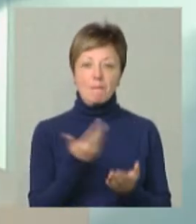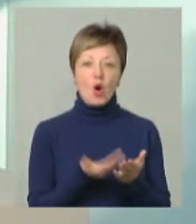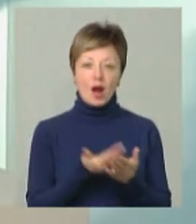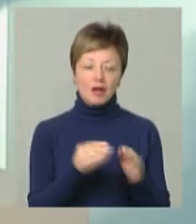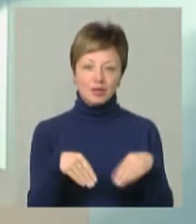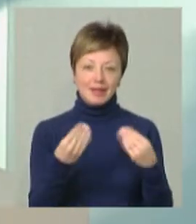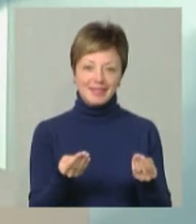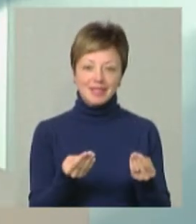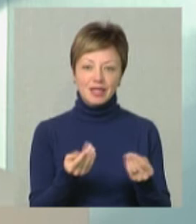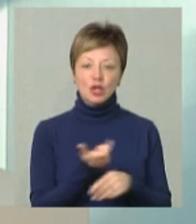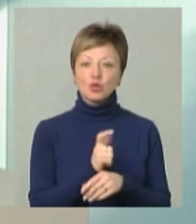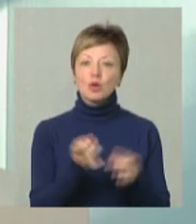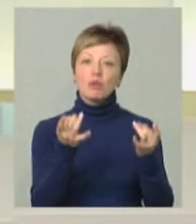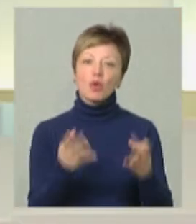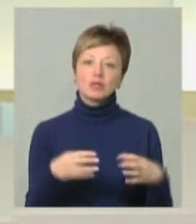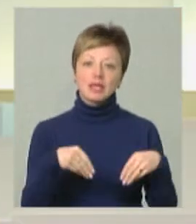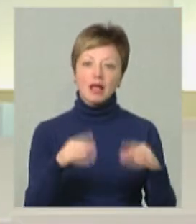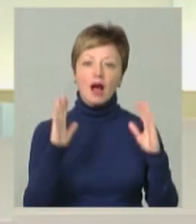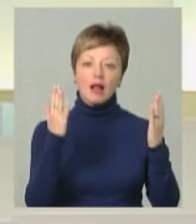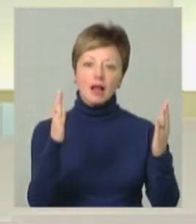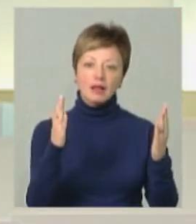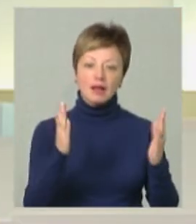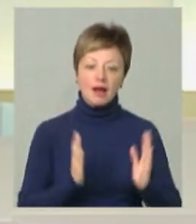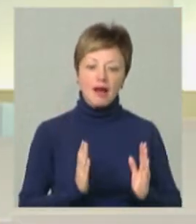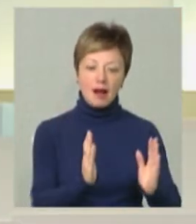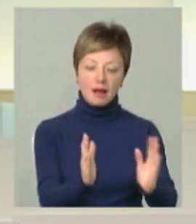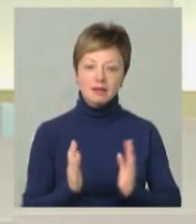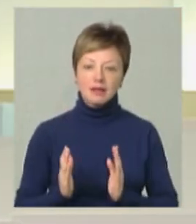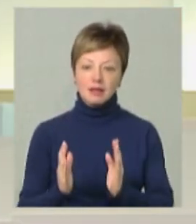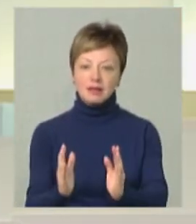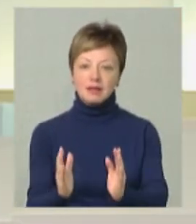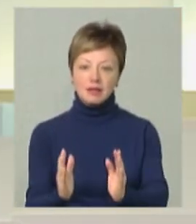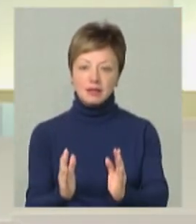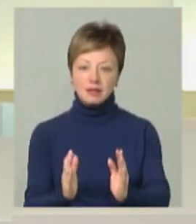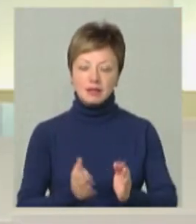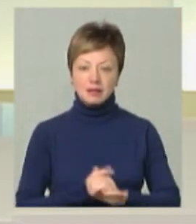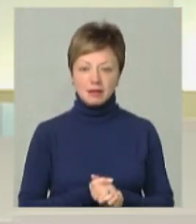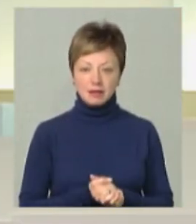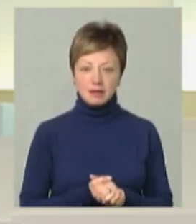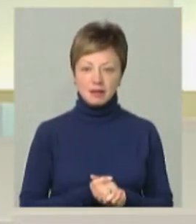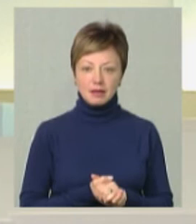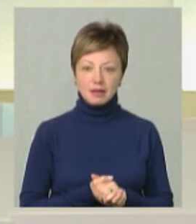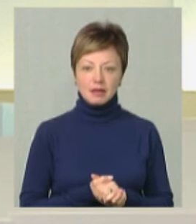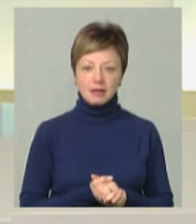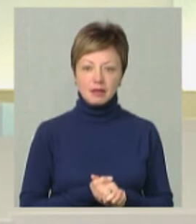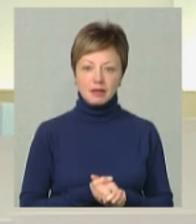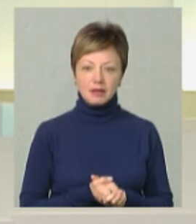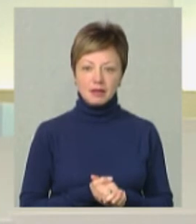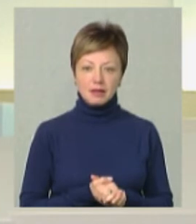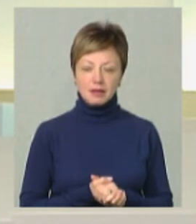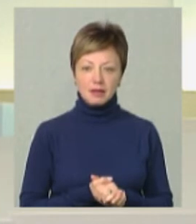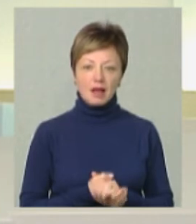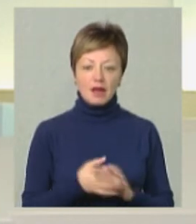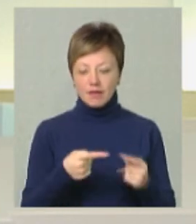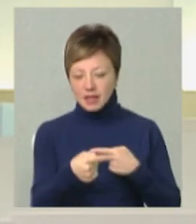дайте. Знаєте, дуже просто садити алеї чи рядки. Знаєте, алея – це двостороння посадка, рядок – це одностороння. Тут зрозуміло, можна,